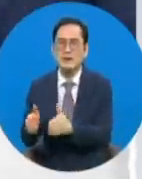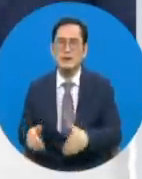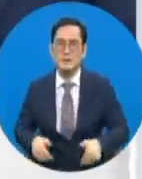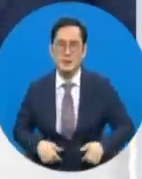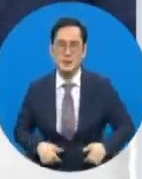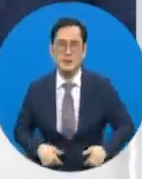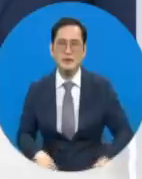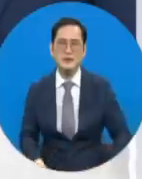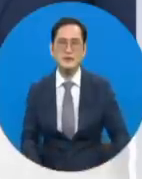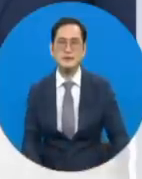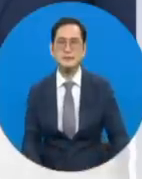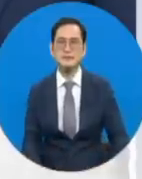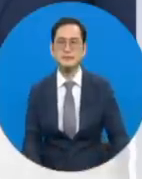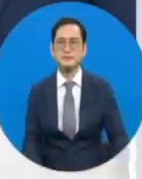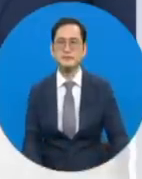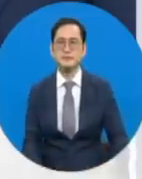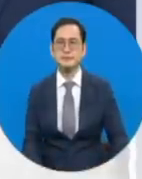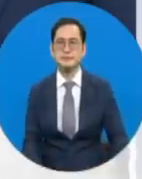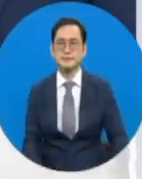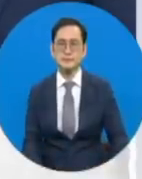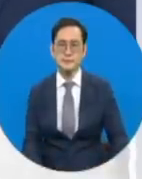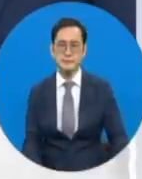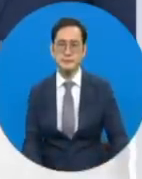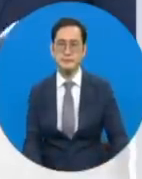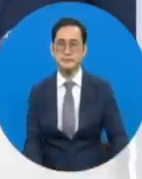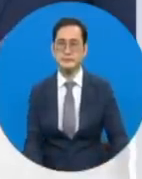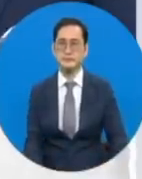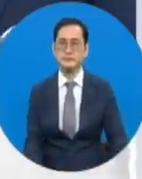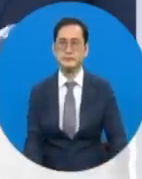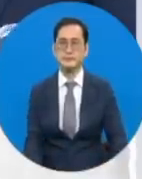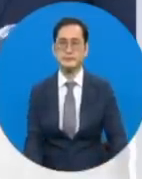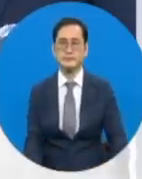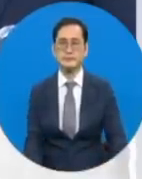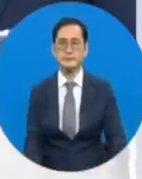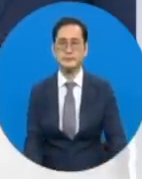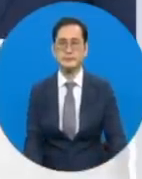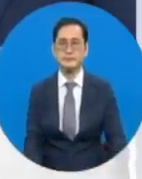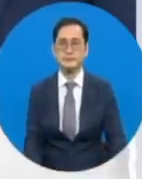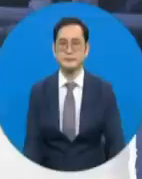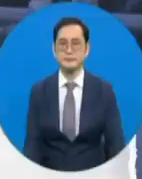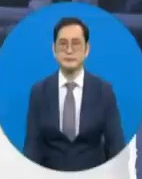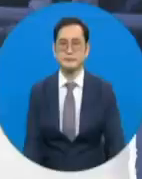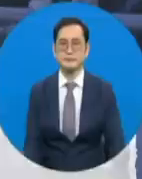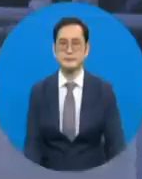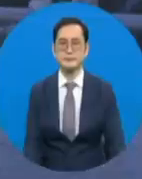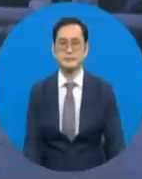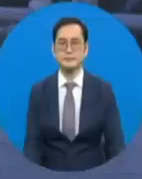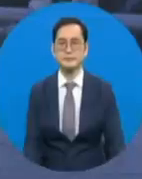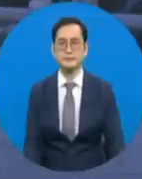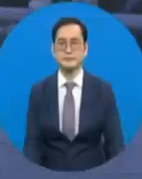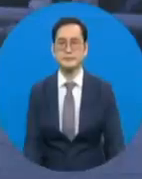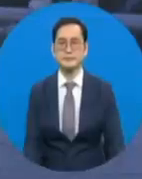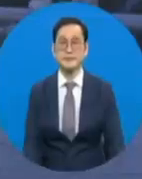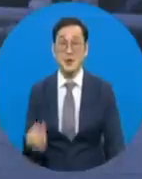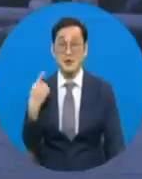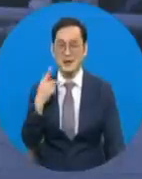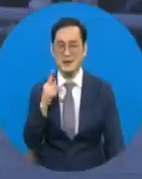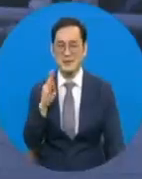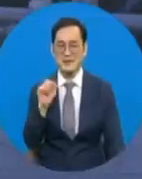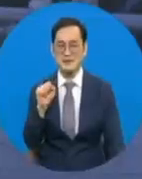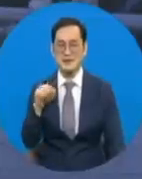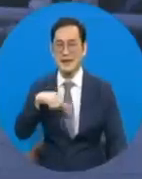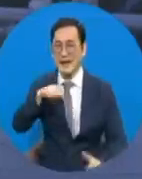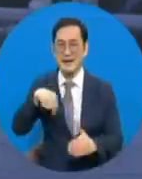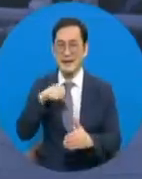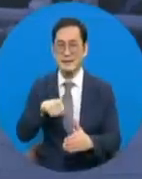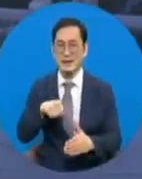보더라도 이런 문제 제기는 추가적으로 할 필요가 있어서 보인다라는 말씀드리겠습니다. 그런데 어제 KBS 내부에서도